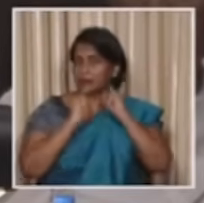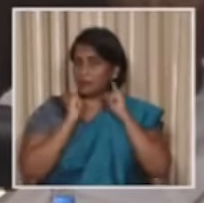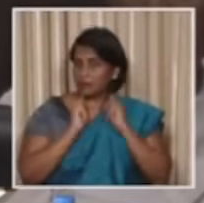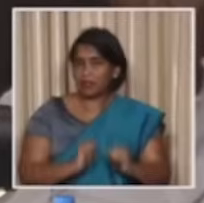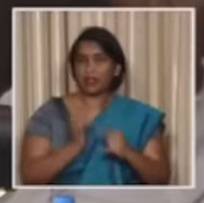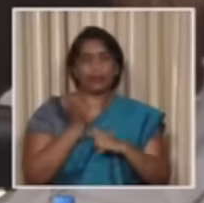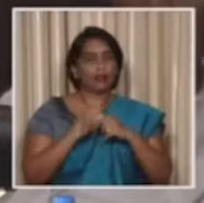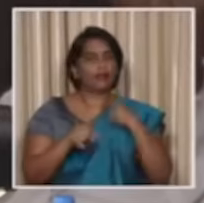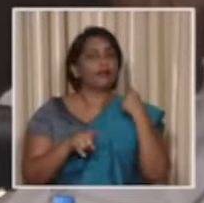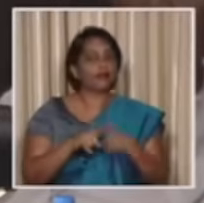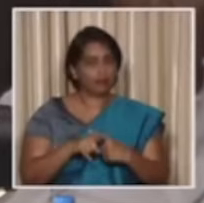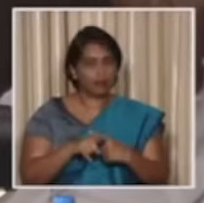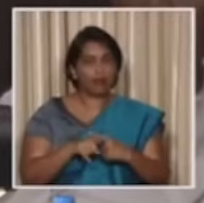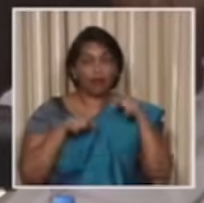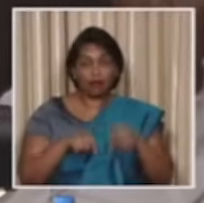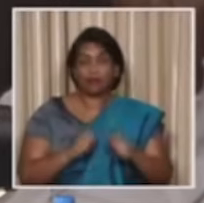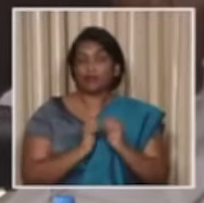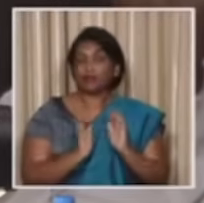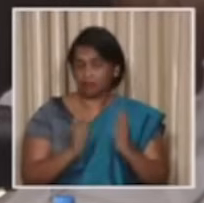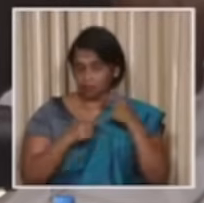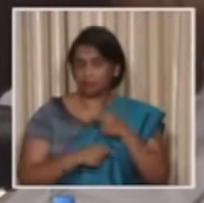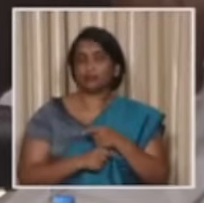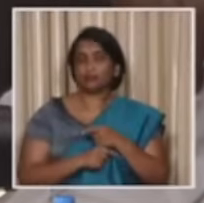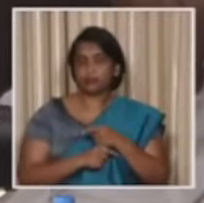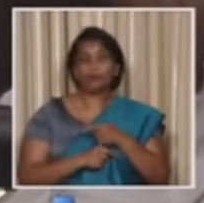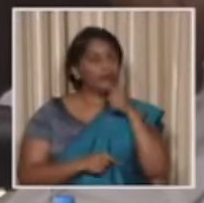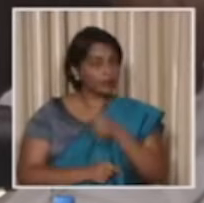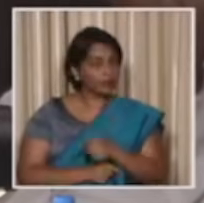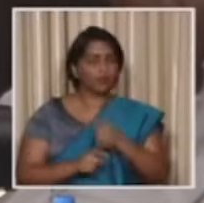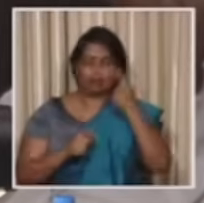असाधारण बद्ध अद क्रियात्मक एक